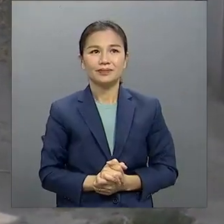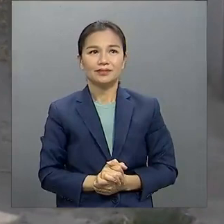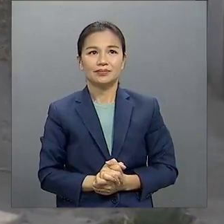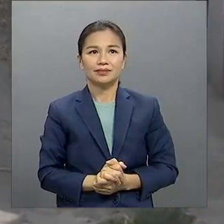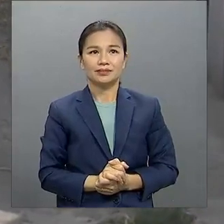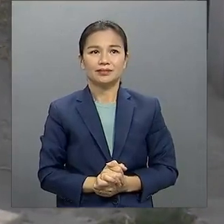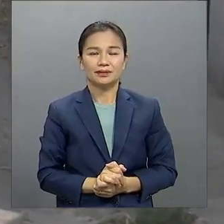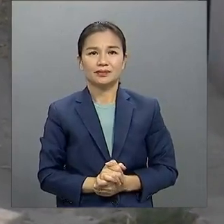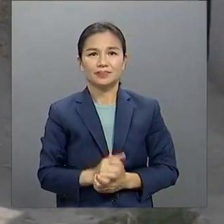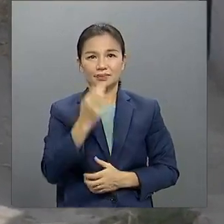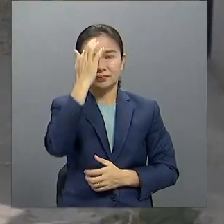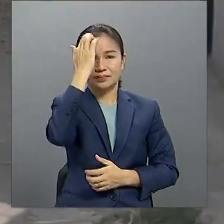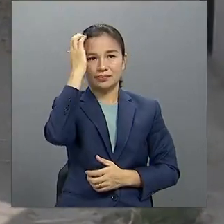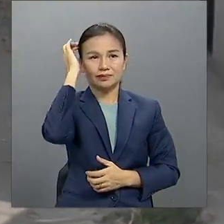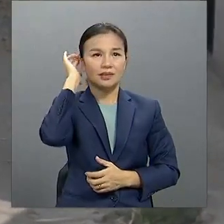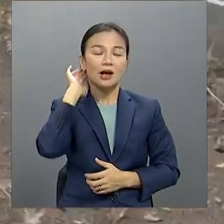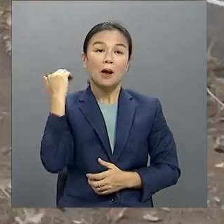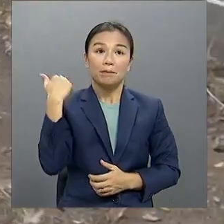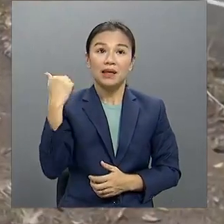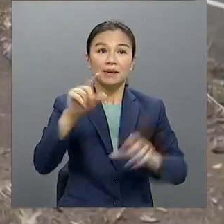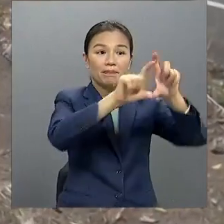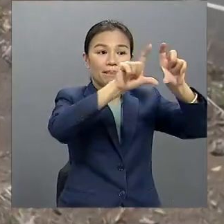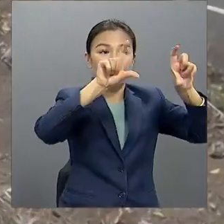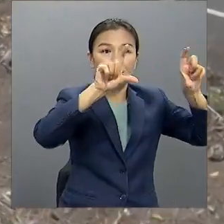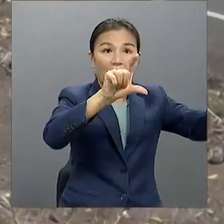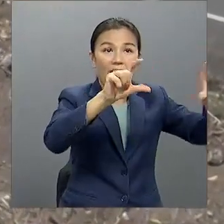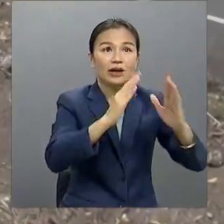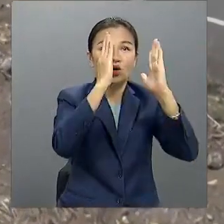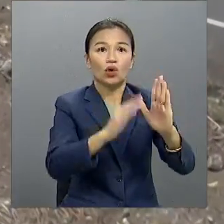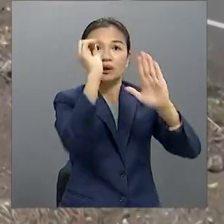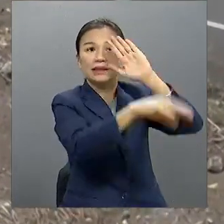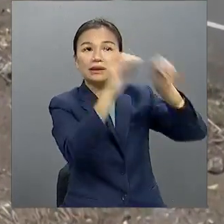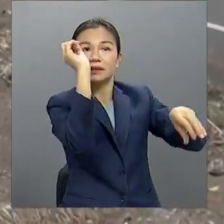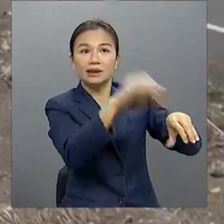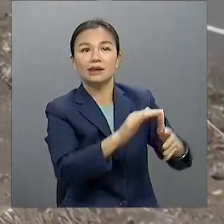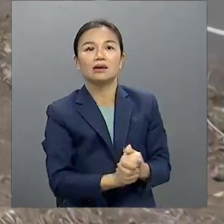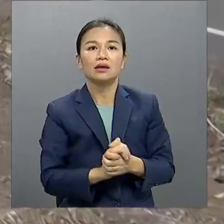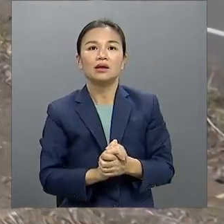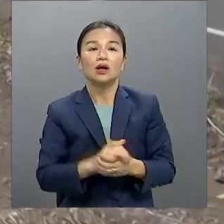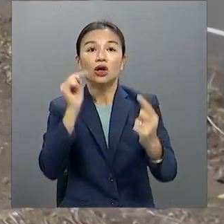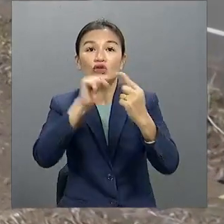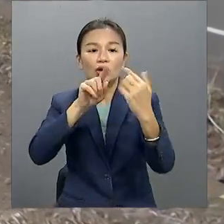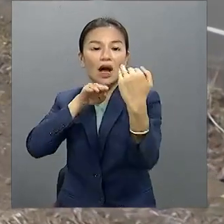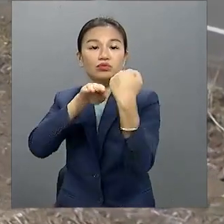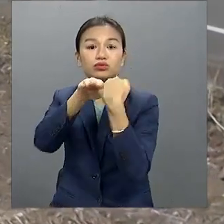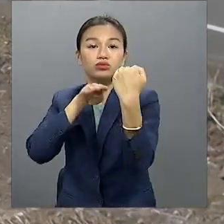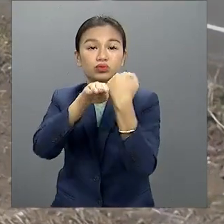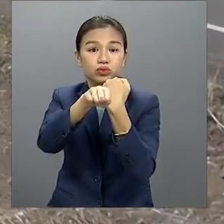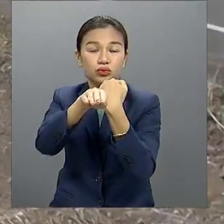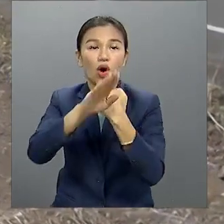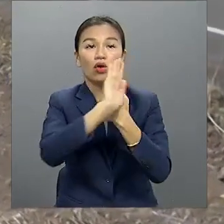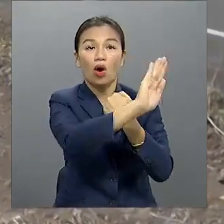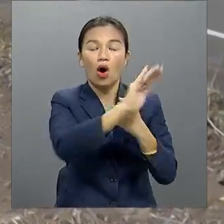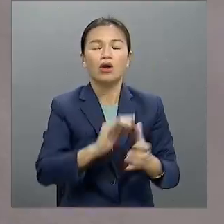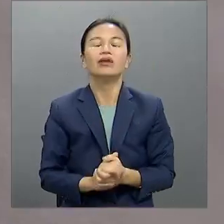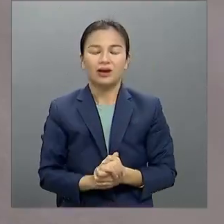ทีมข่าวได้รับแจ้งค่ะว่ามีป้ายเตือนผู้นำขยะมาทิ้งที่ริมถนนเชื่อมระหว่างตำบลหนองควายกับตำบลน้ำก้องอำเภอหล่มสักนะคะก็มีป้